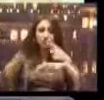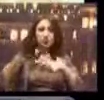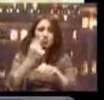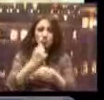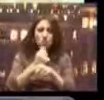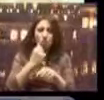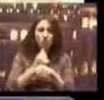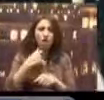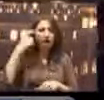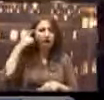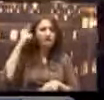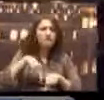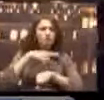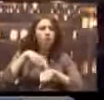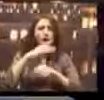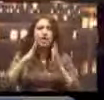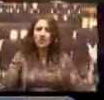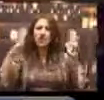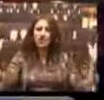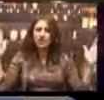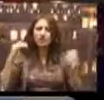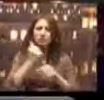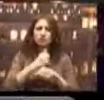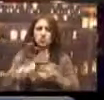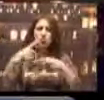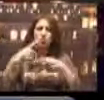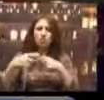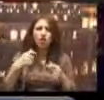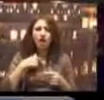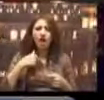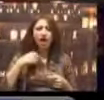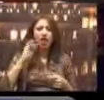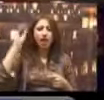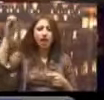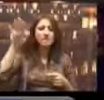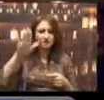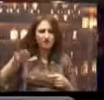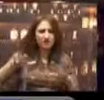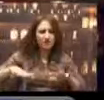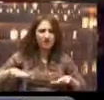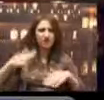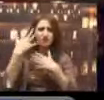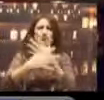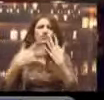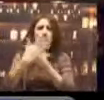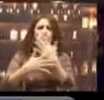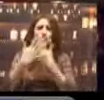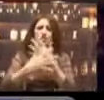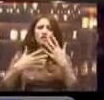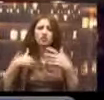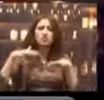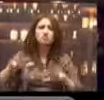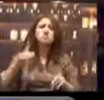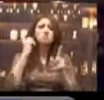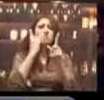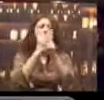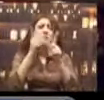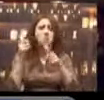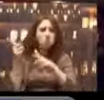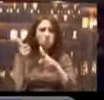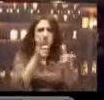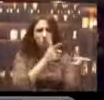إن هو بياخد وقت كبير جدا، وكنت موجود في الشركة عنده مش للسبب ده خالص. كنت بقابل مخرج شاب اسمه